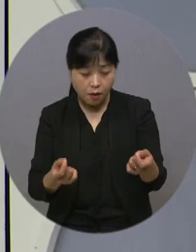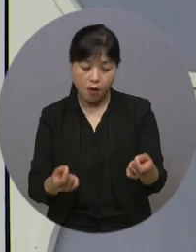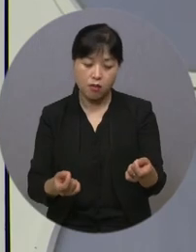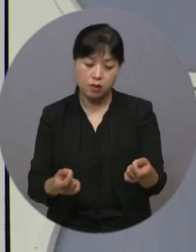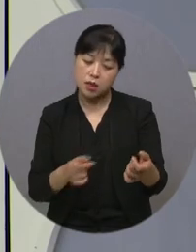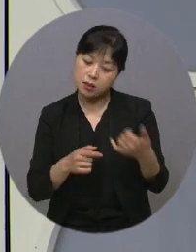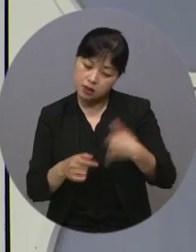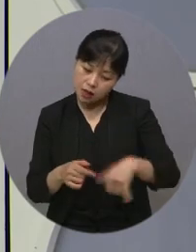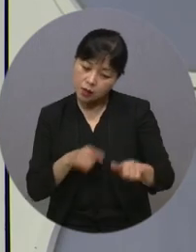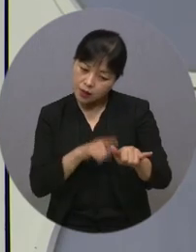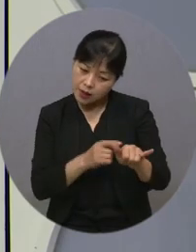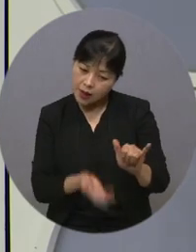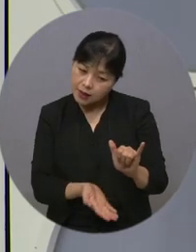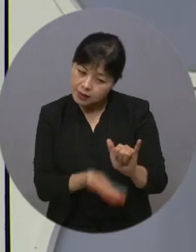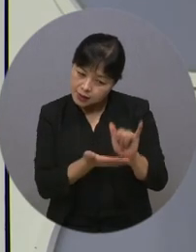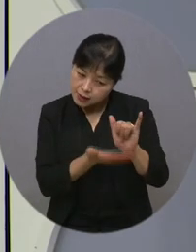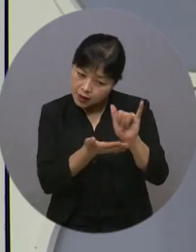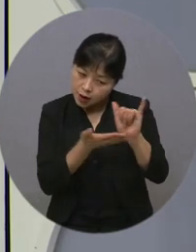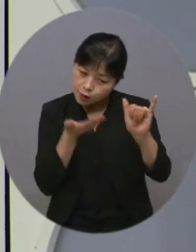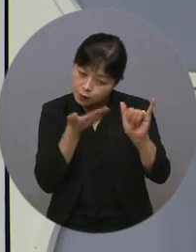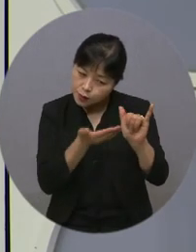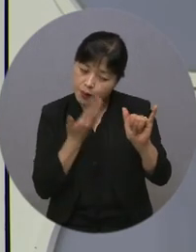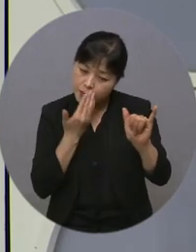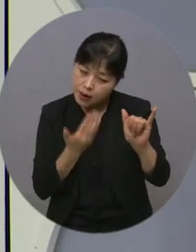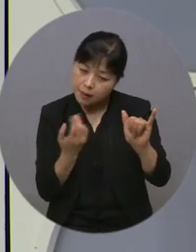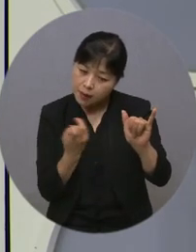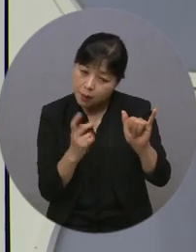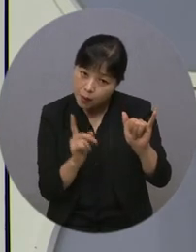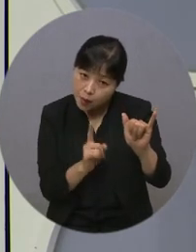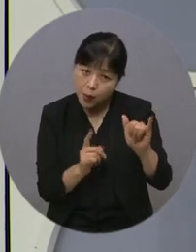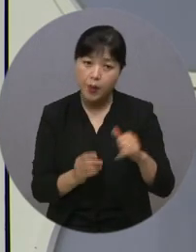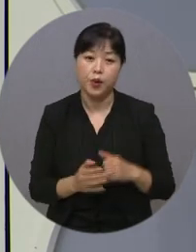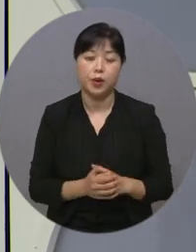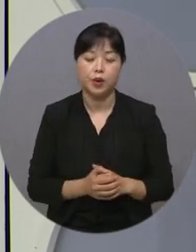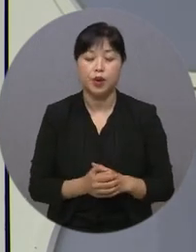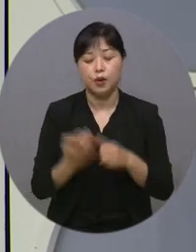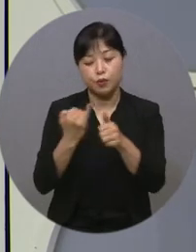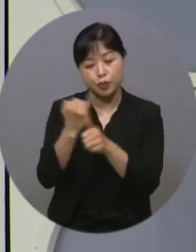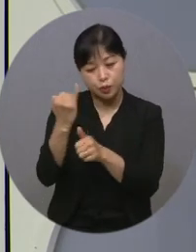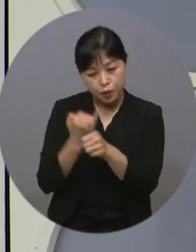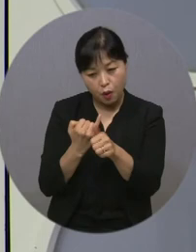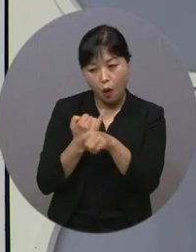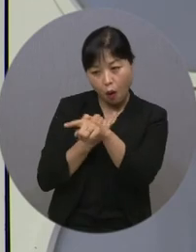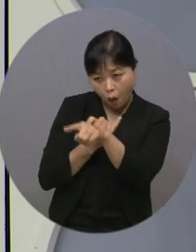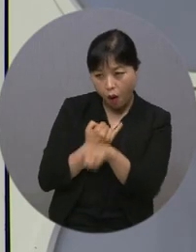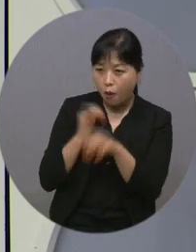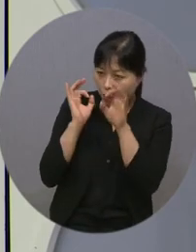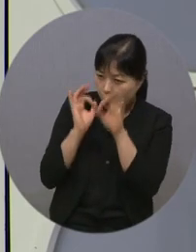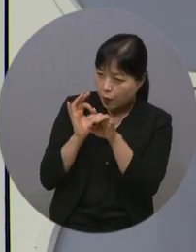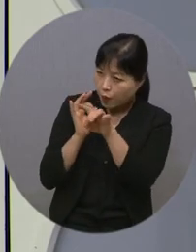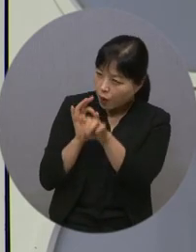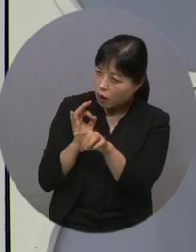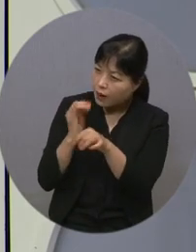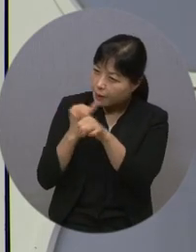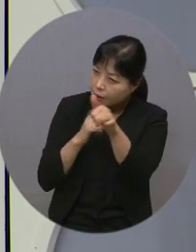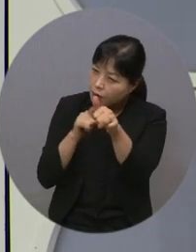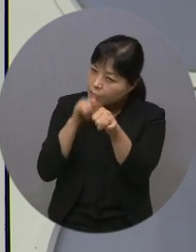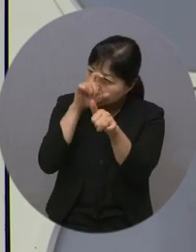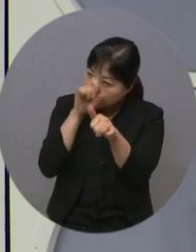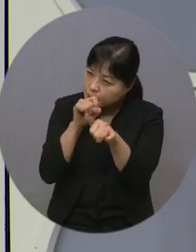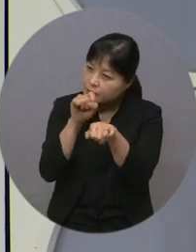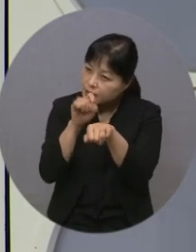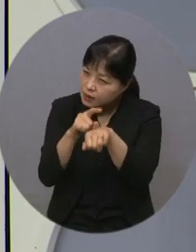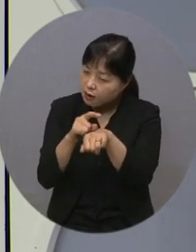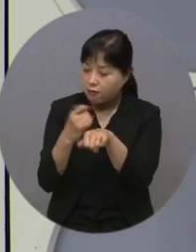칭찬을 집어넣을까? 그거는 부부지간에도 배우자를 어떤 장점을 발견할까? 이것이